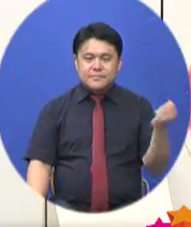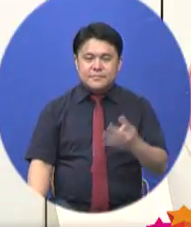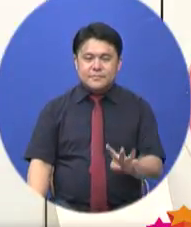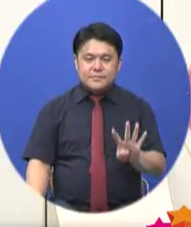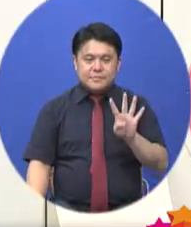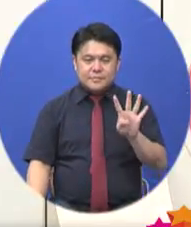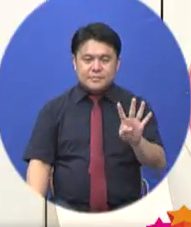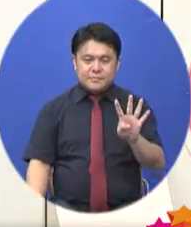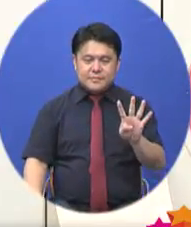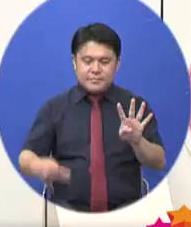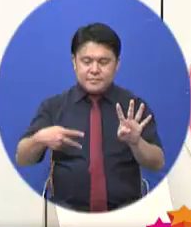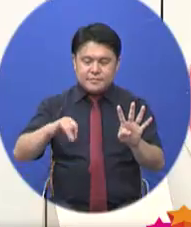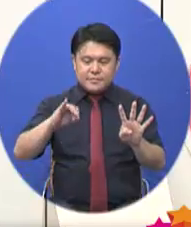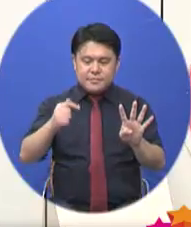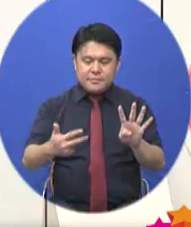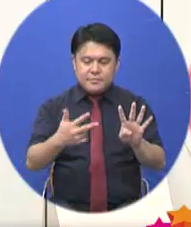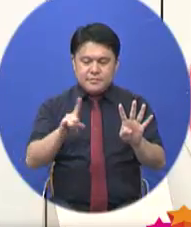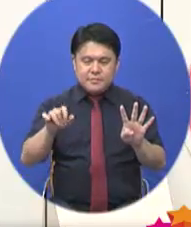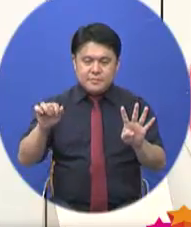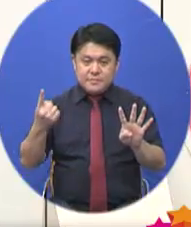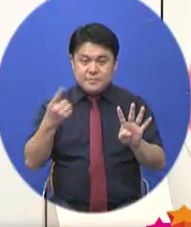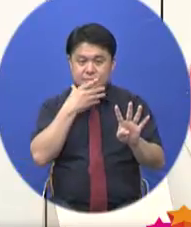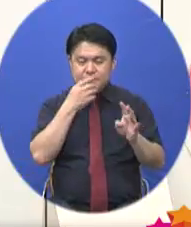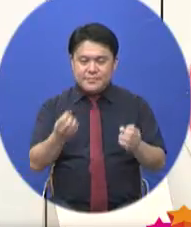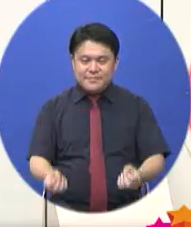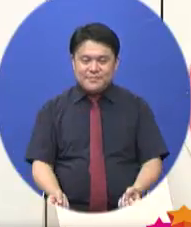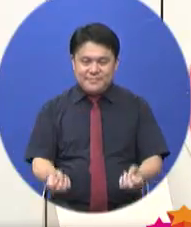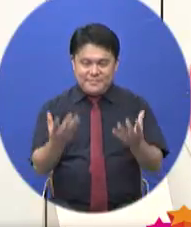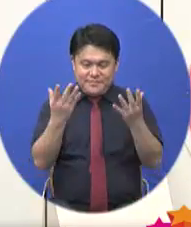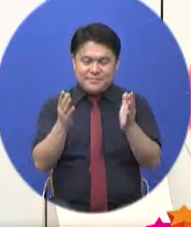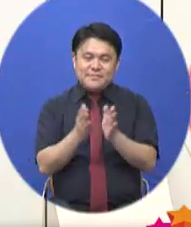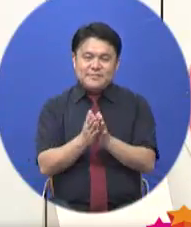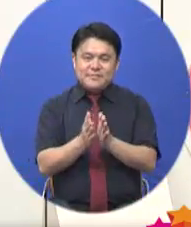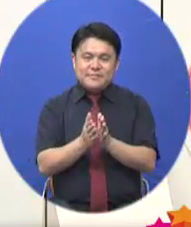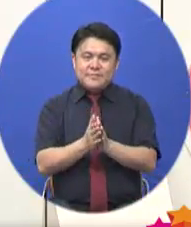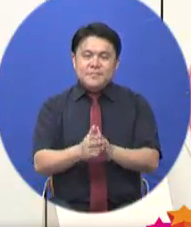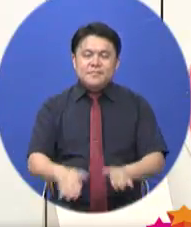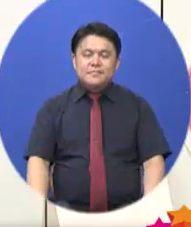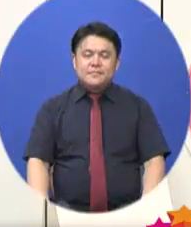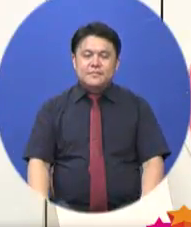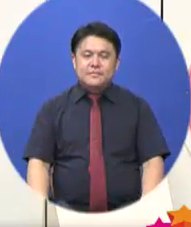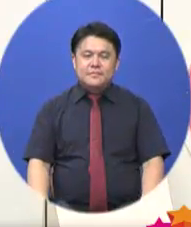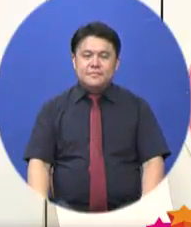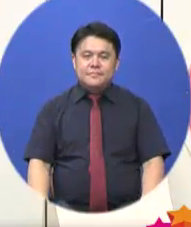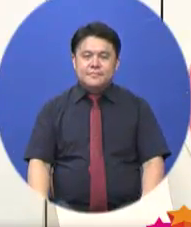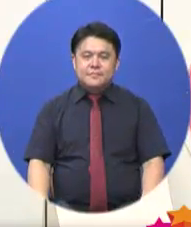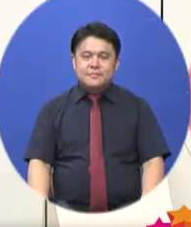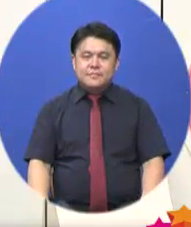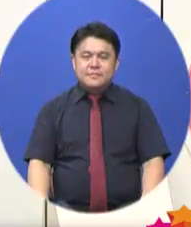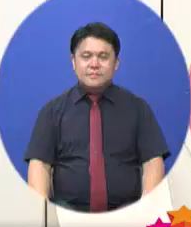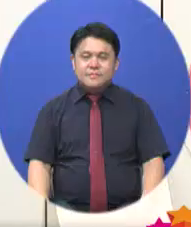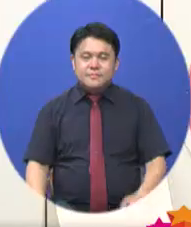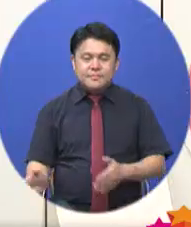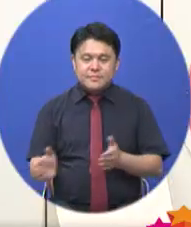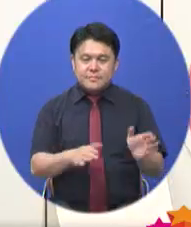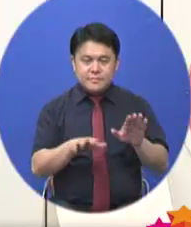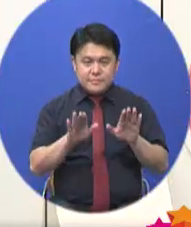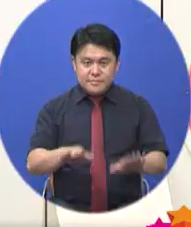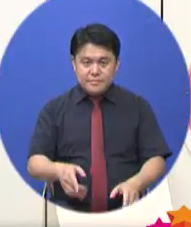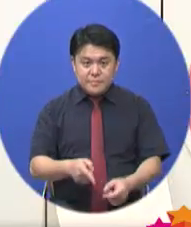네 참가번호 4번 신대호님 축하드립니다. 자